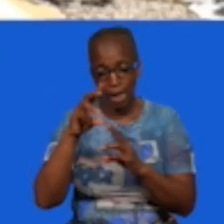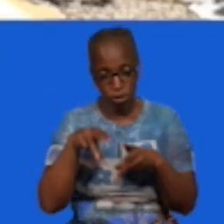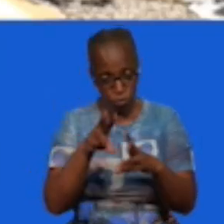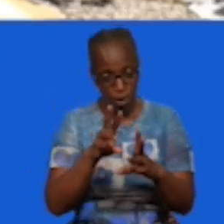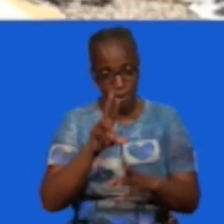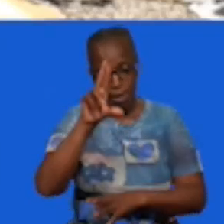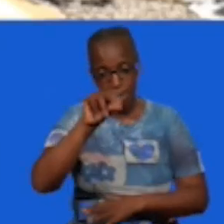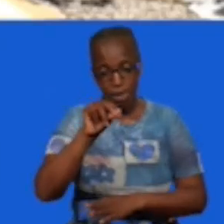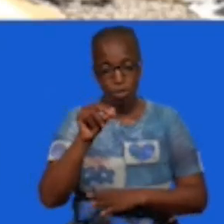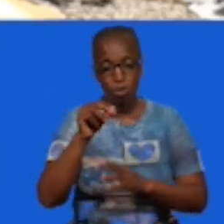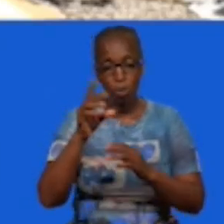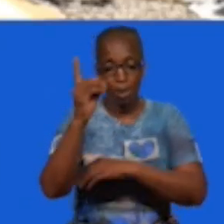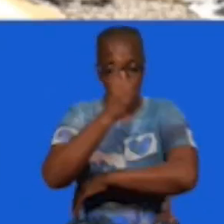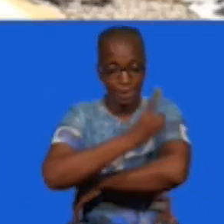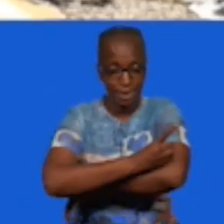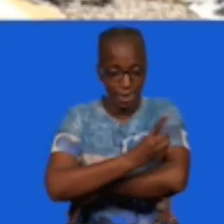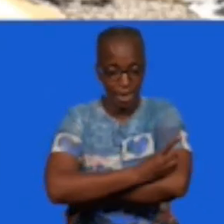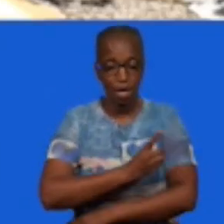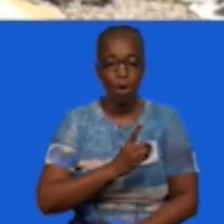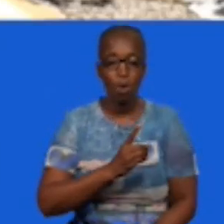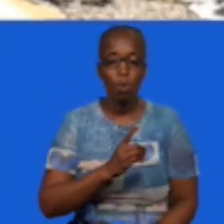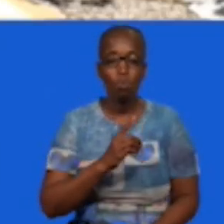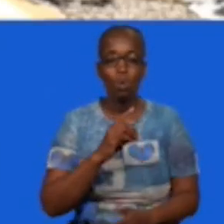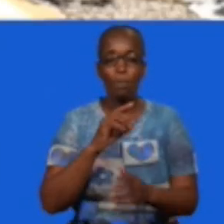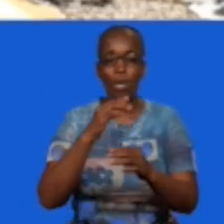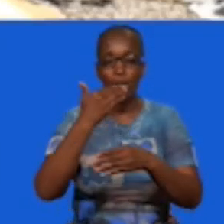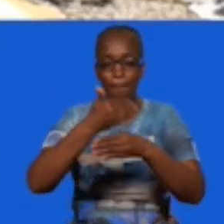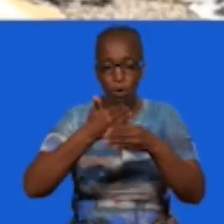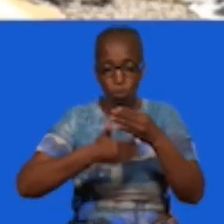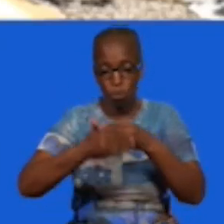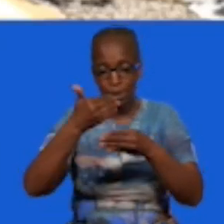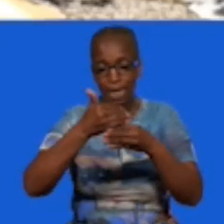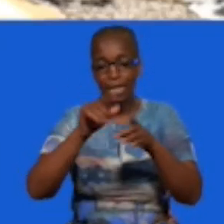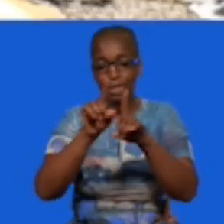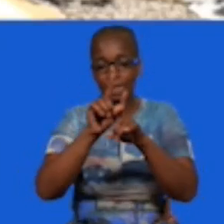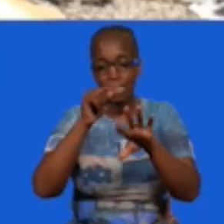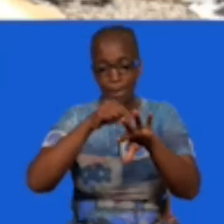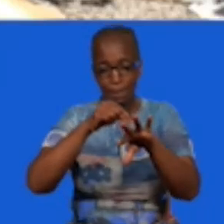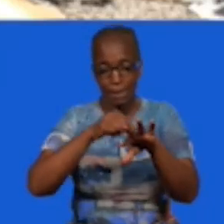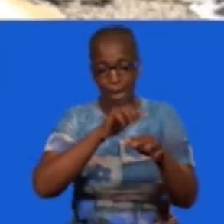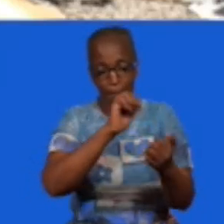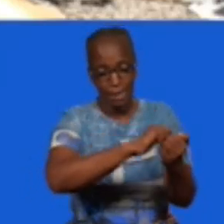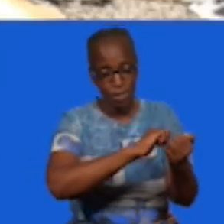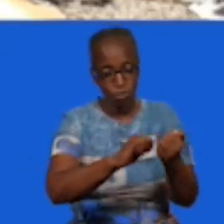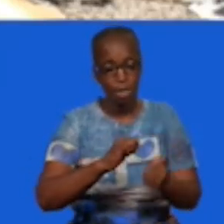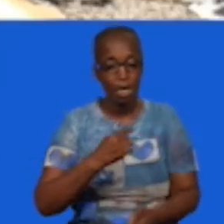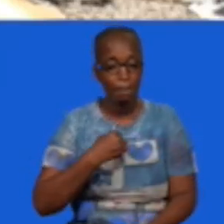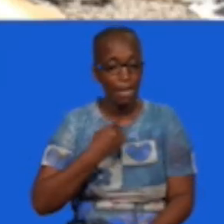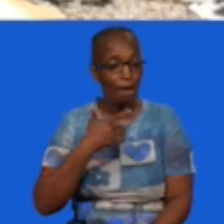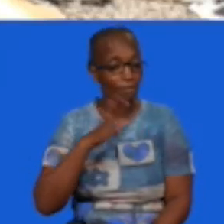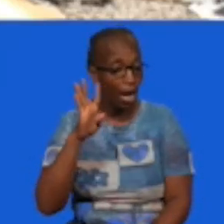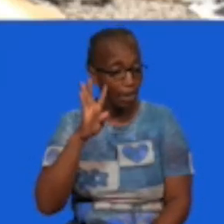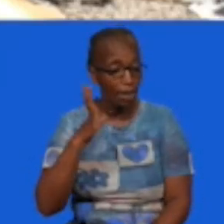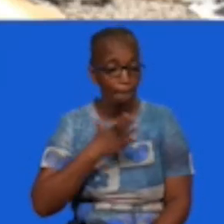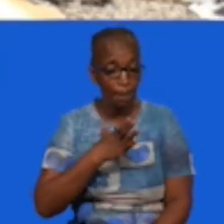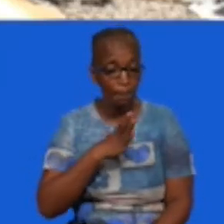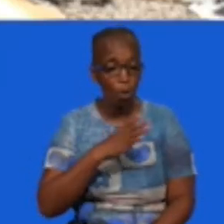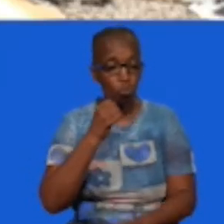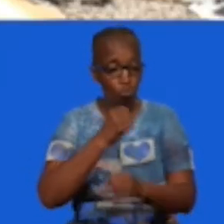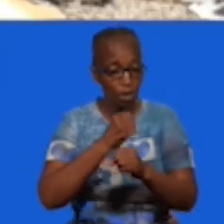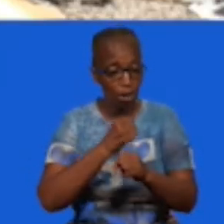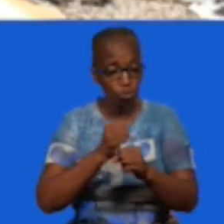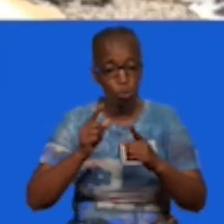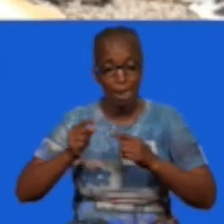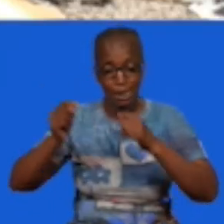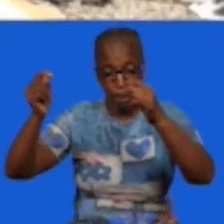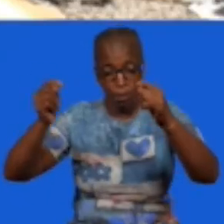zinatakikana, na hakuna siku hata moja tutatengeneza tukibomoa, kwa sababu ninasikia kuna watu ambao wanasema hata